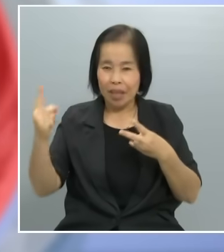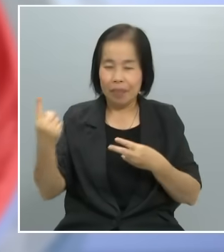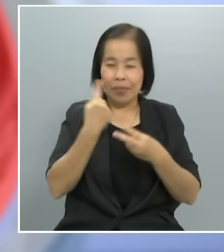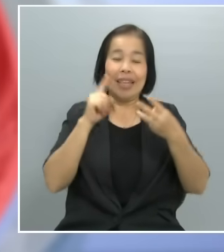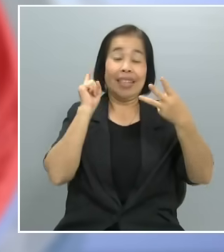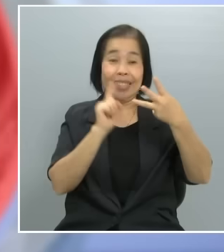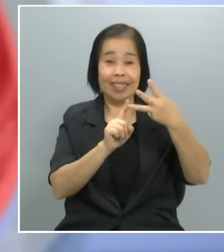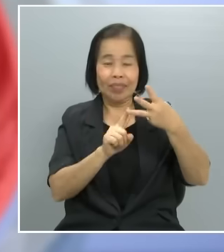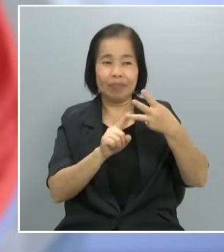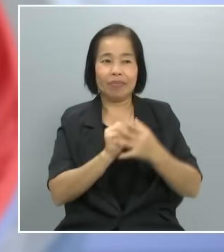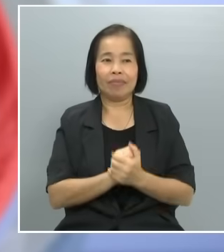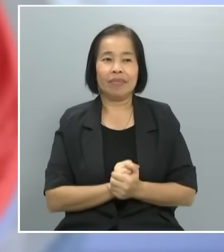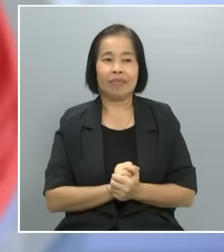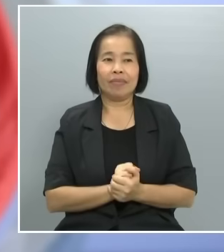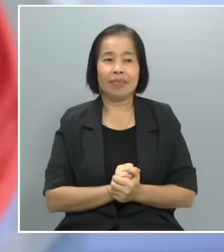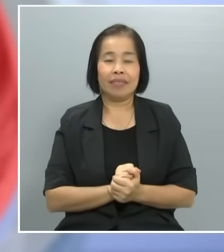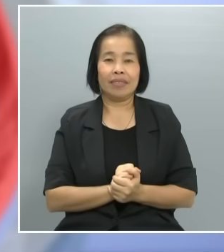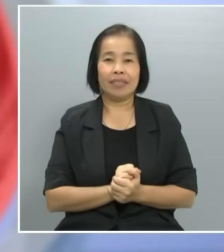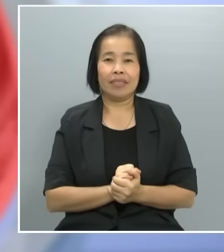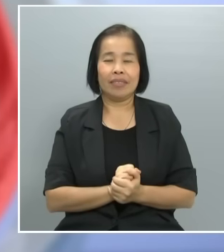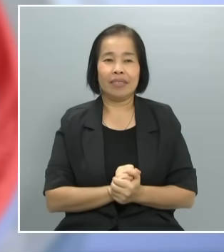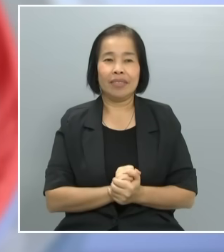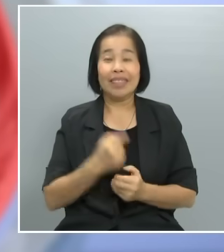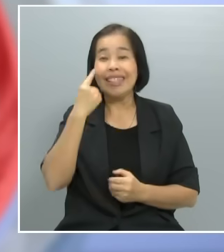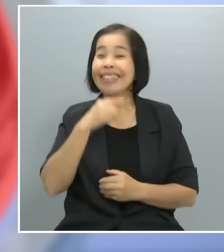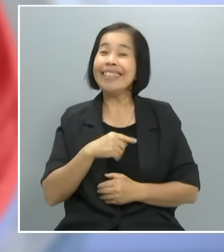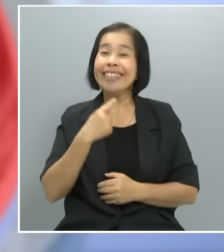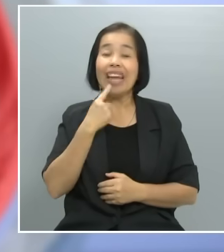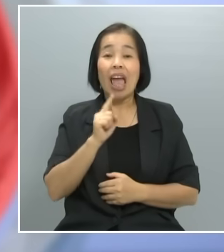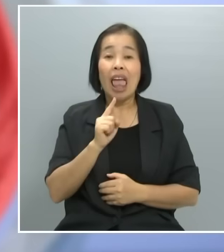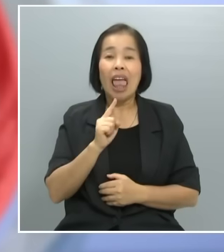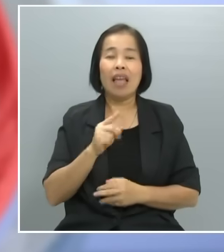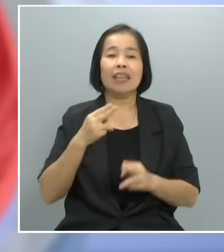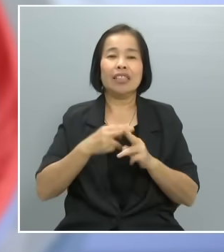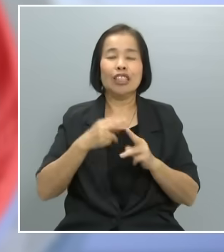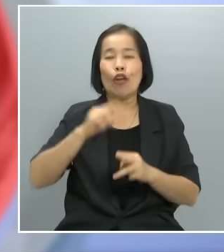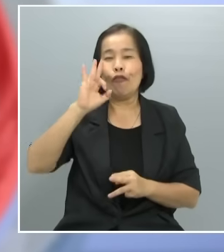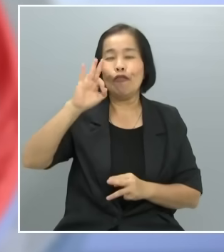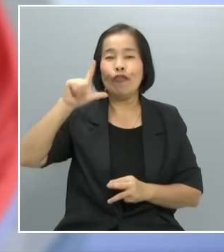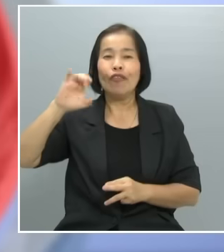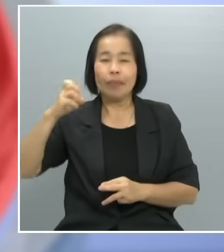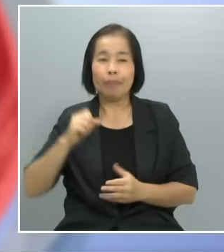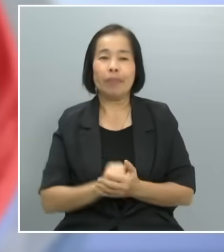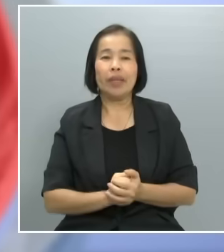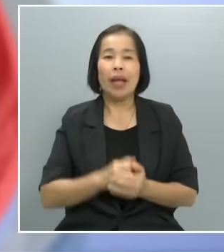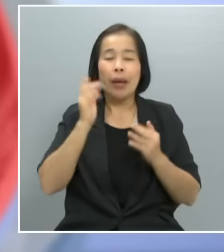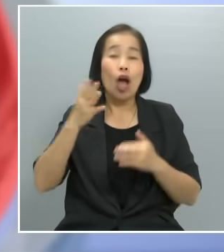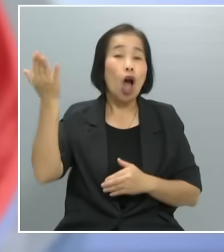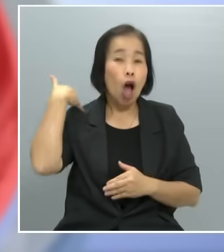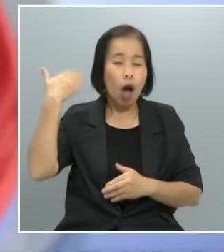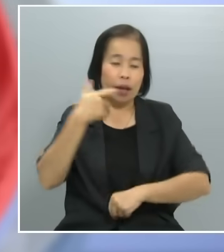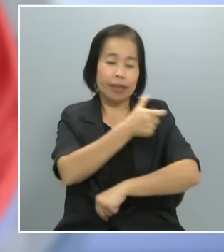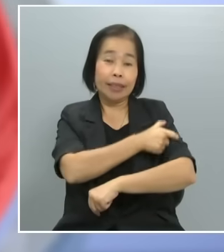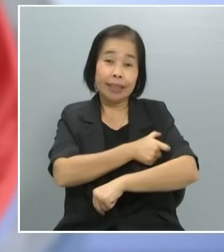มานี่ฮะยิ้มแกล้งแทรกแบบนี้เห็นไหมนี่คือฟิลิปลามนะ ค่ะ นี่ก็เป็นอดีตกัปตันทีมชา